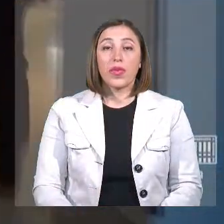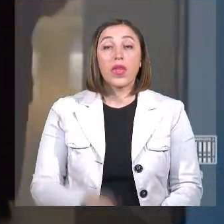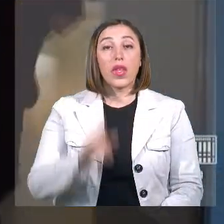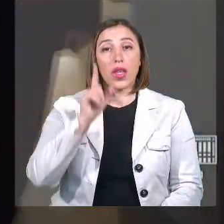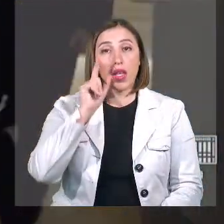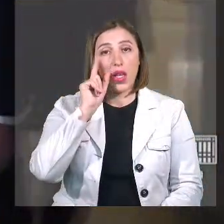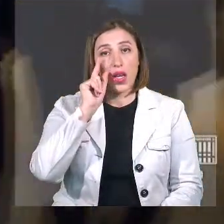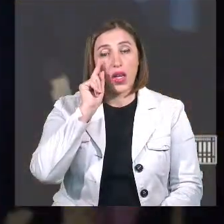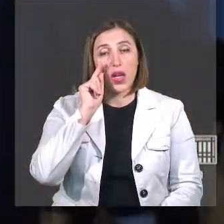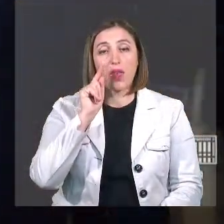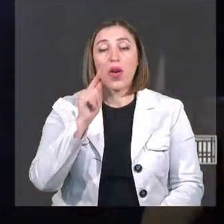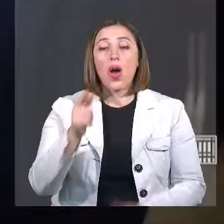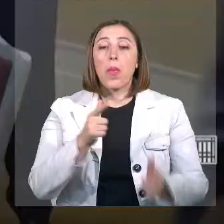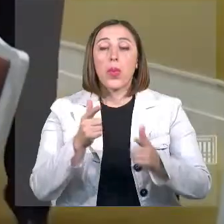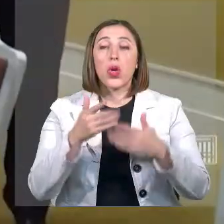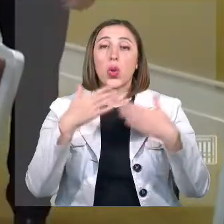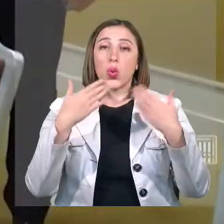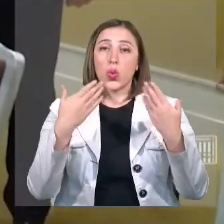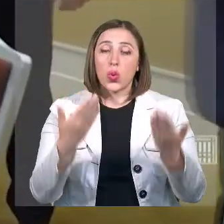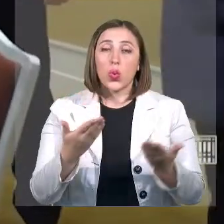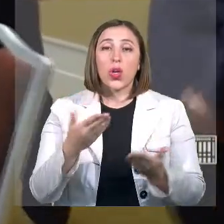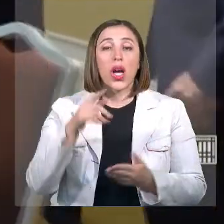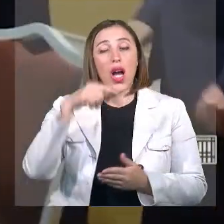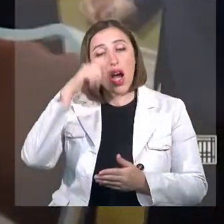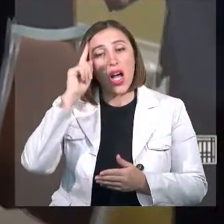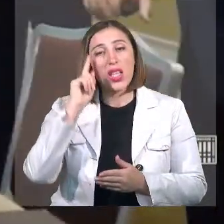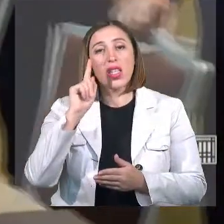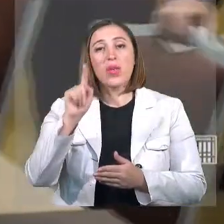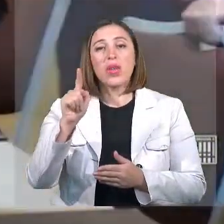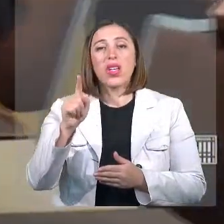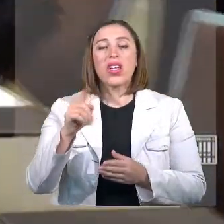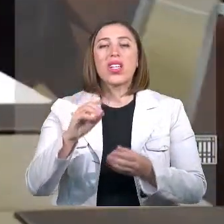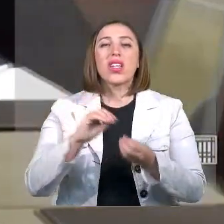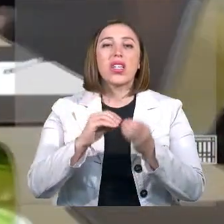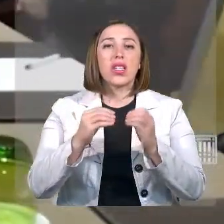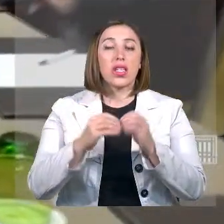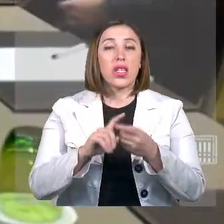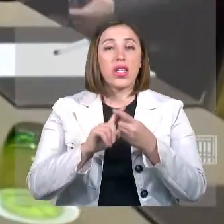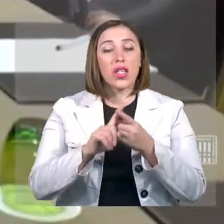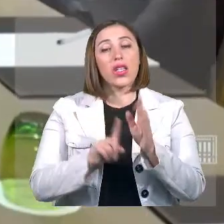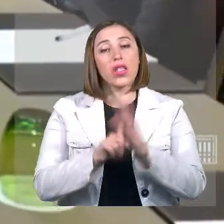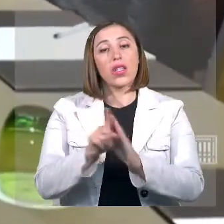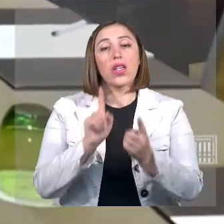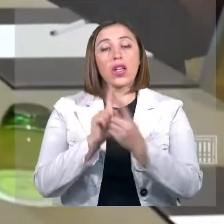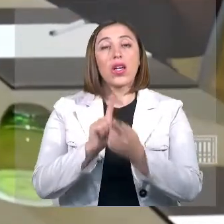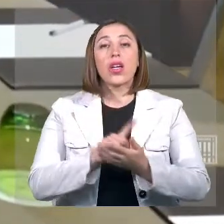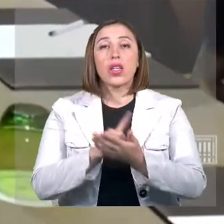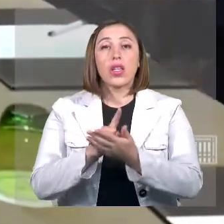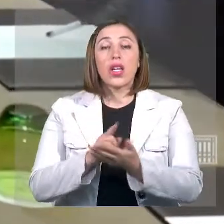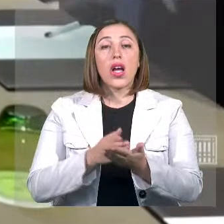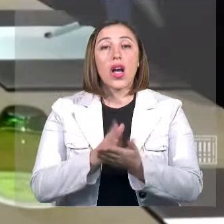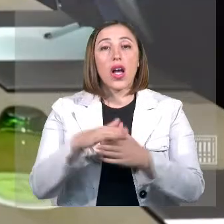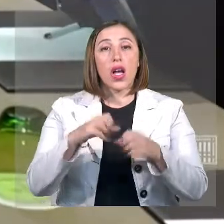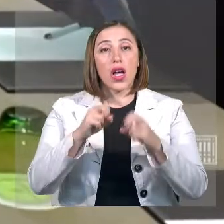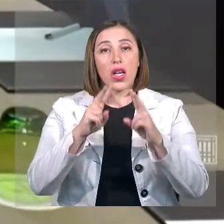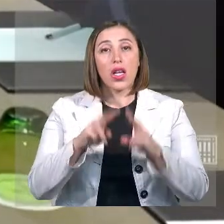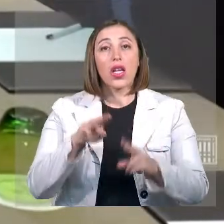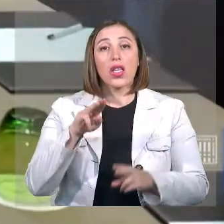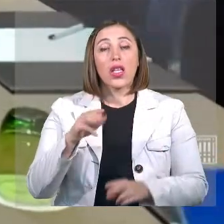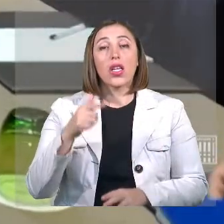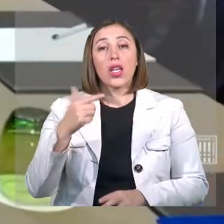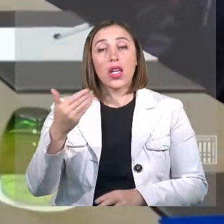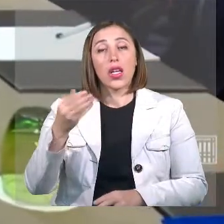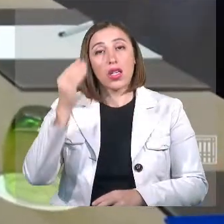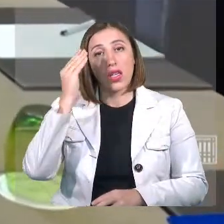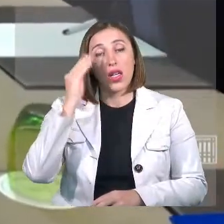Պաշտոնական Երևանը պատրաստ չէ ադրբեջանական ակնհայտ ճնշումների ներքո բանակցությունների գնալ։ Քաղաքագետ Տիգրան Գրիգորյանի համոզմամբ